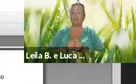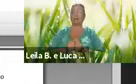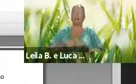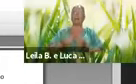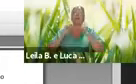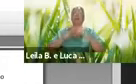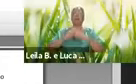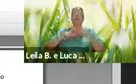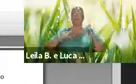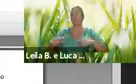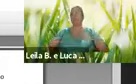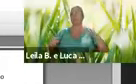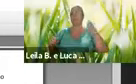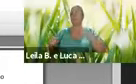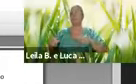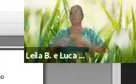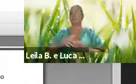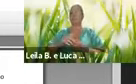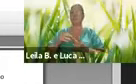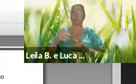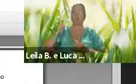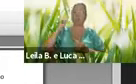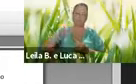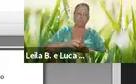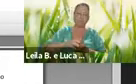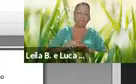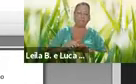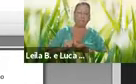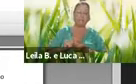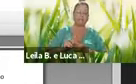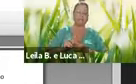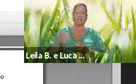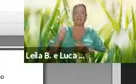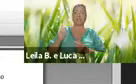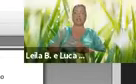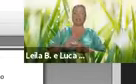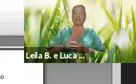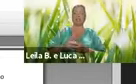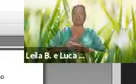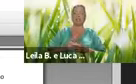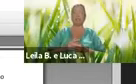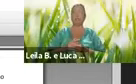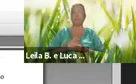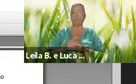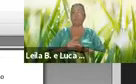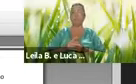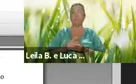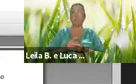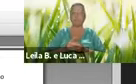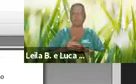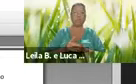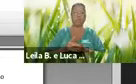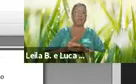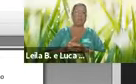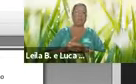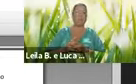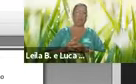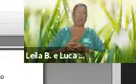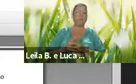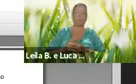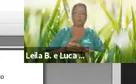di queste qua. Allora, immaginiamo che noi stiamo leggendo un libro che è stato pubblicato nel